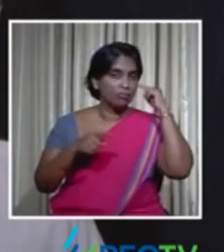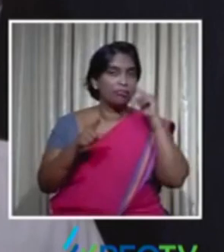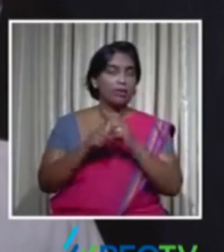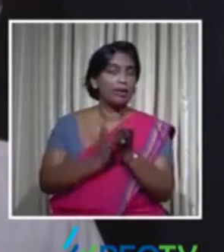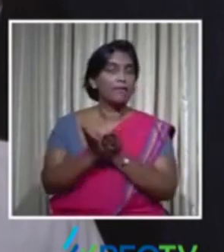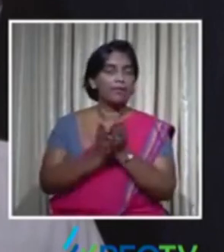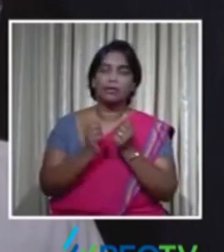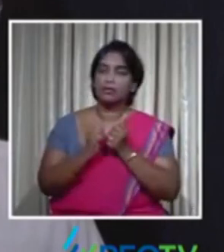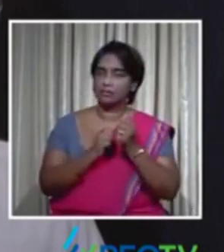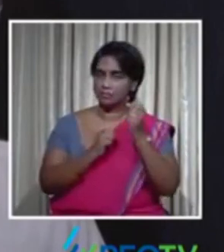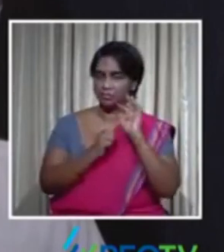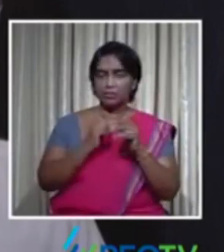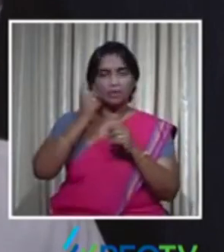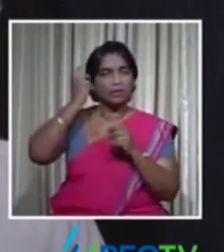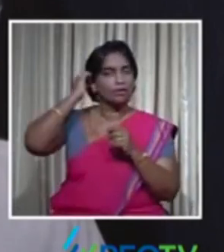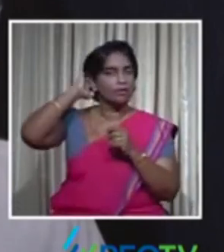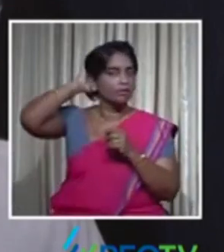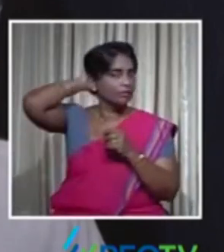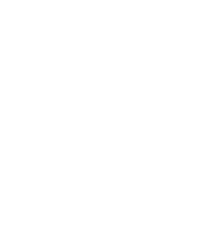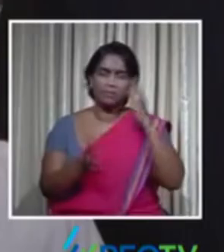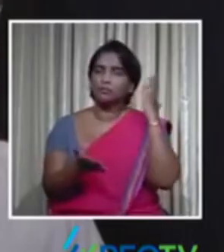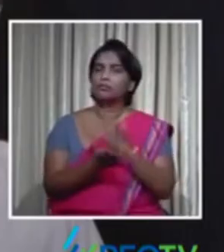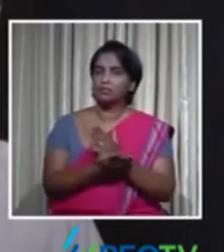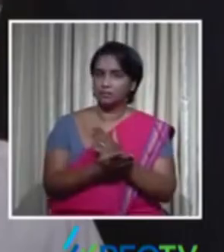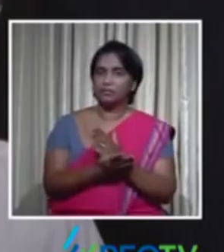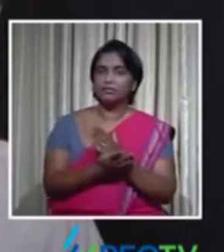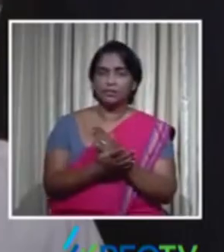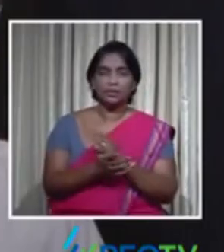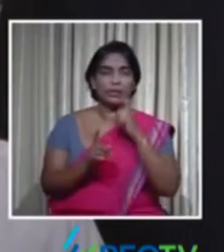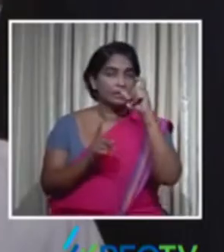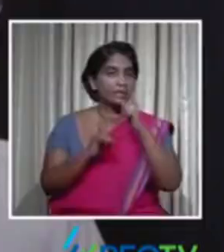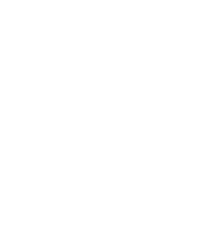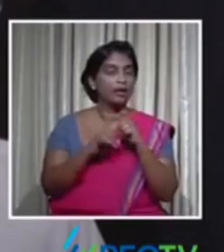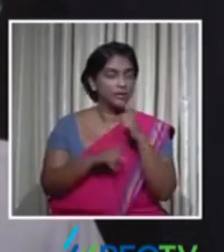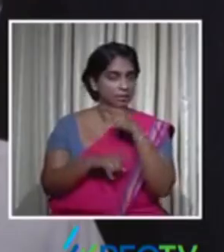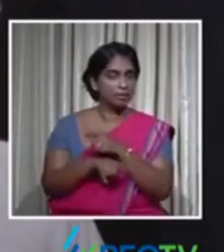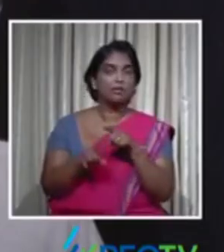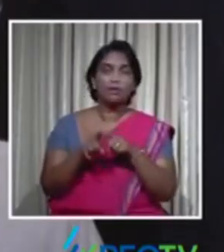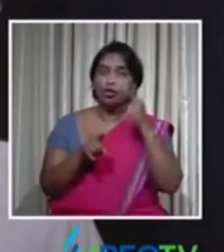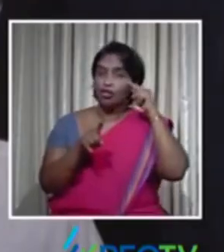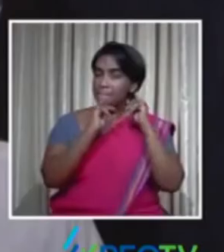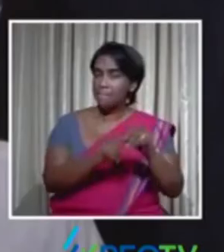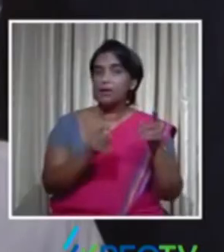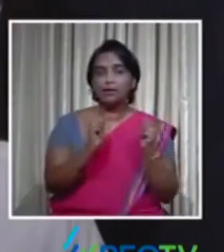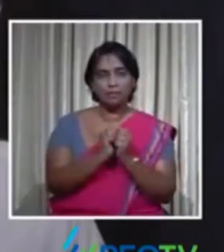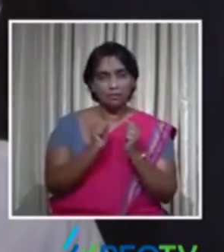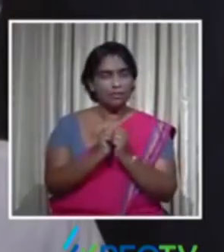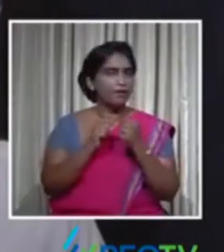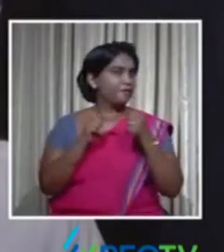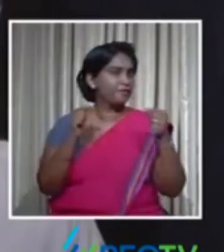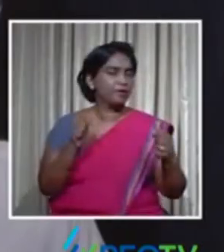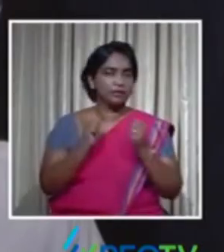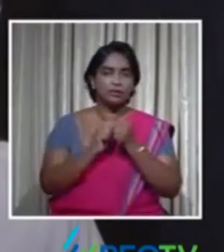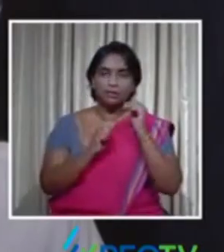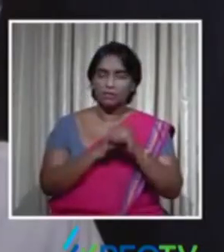විනය පියවර ගන්න කියන එක සභාව එතුමාගේ සභාපති ධුරේ අත්විටෝලා. අපරාධ පරීක්ෂණ දෙපාර්තමේන්තුවෙන් මේ කරපු අපරාධයට විරුද්ධව කටයුතු